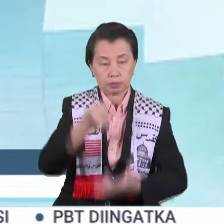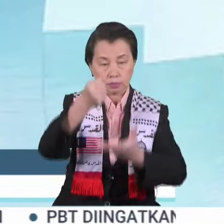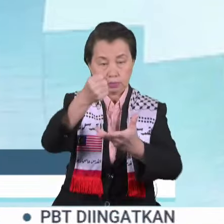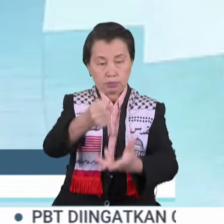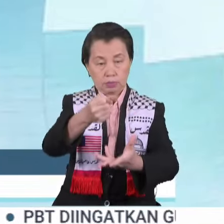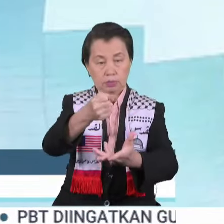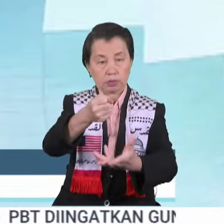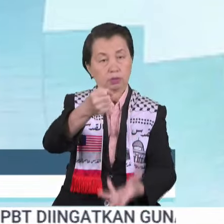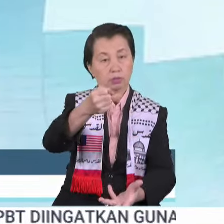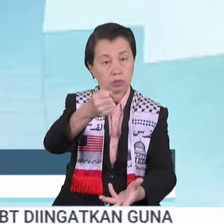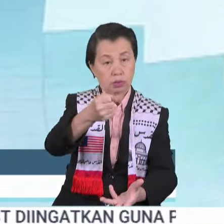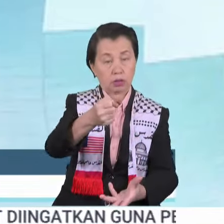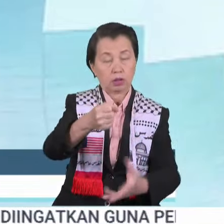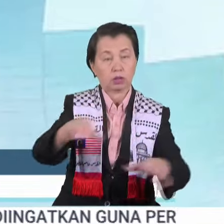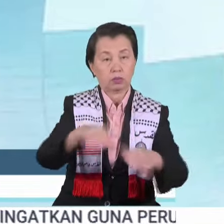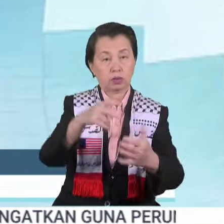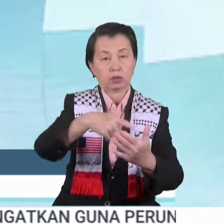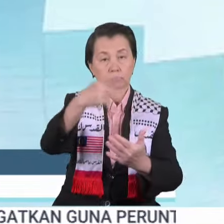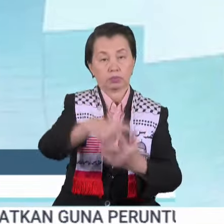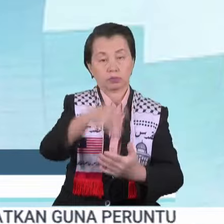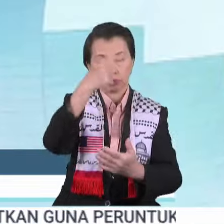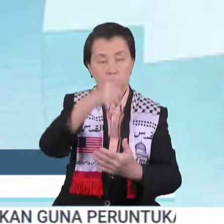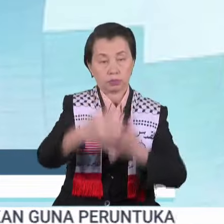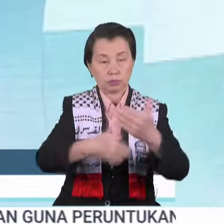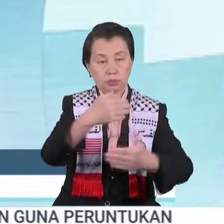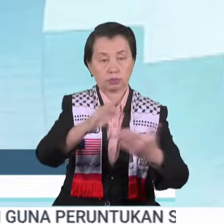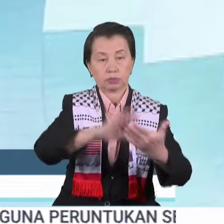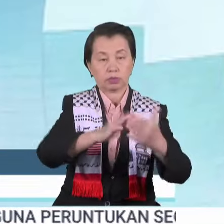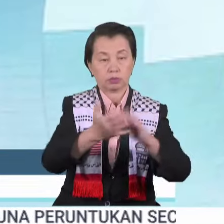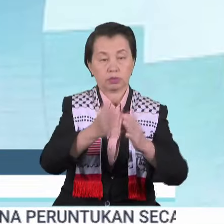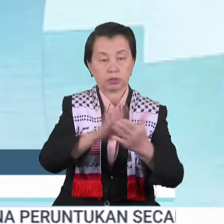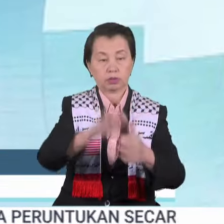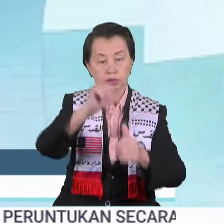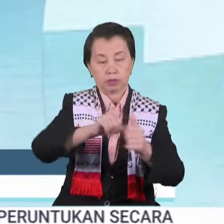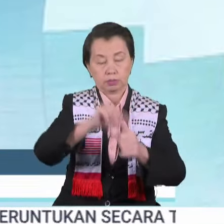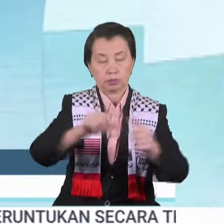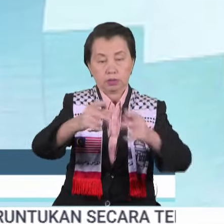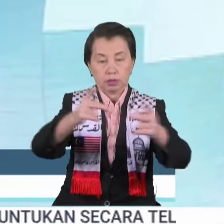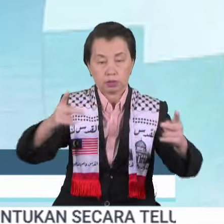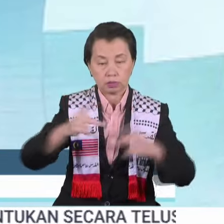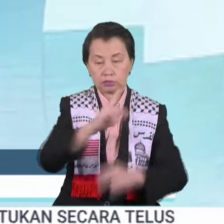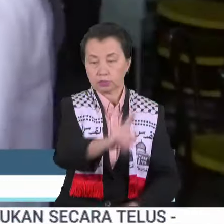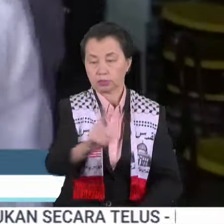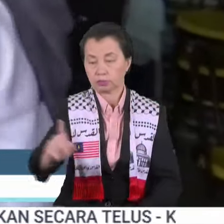yang besar dalam melaksanakan projek untuk kemajuan komuniti di setiap kawasan terlibat.